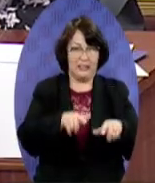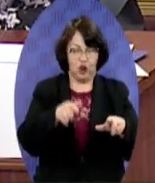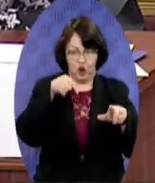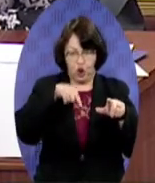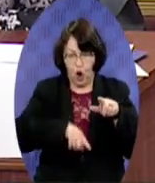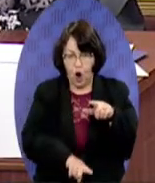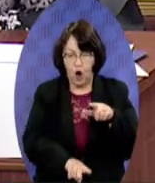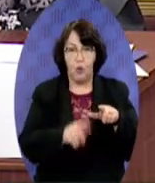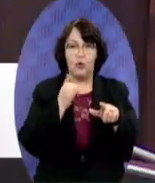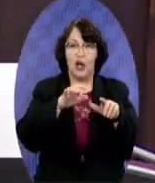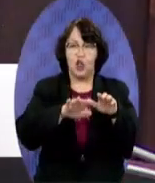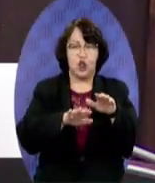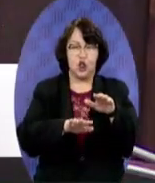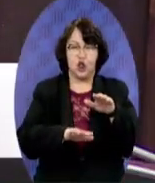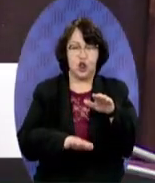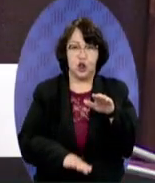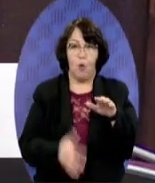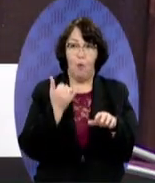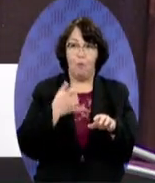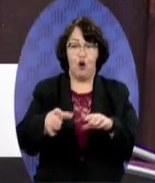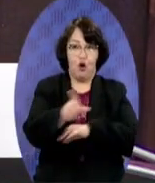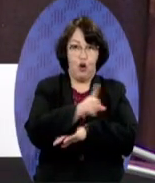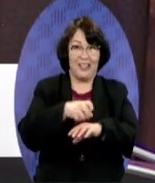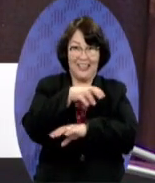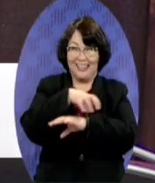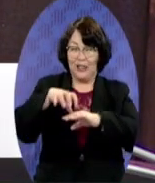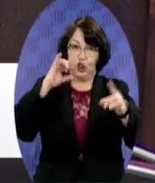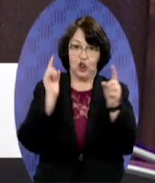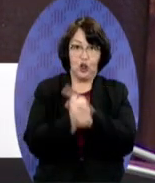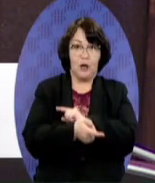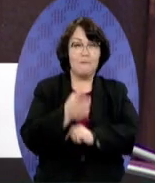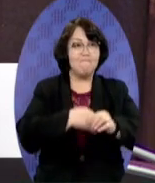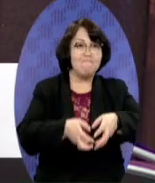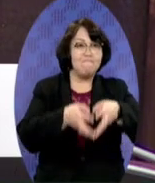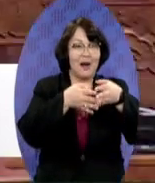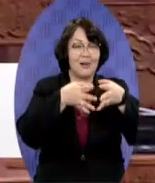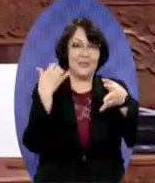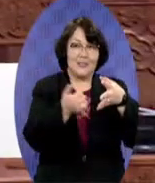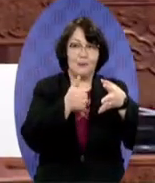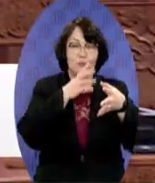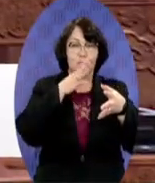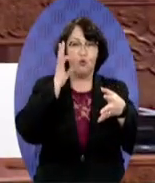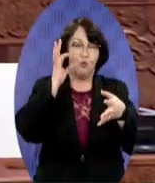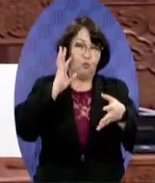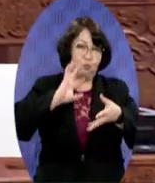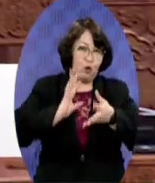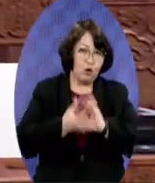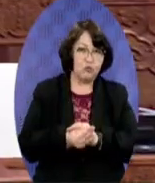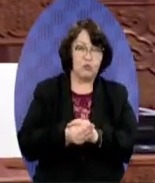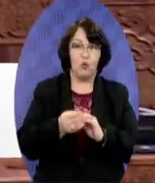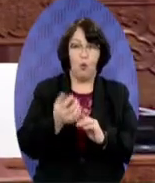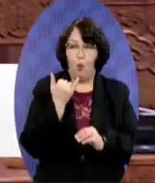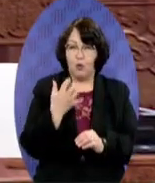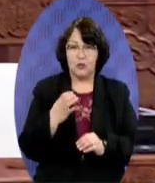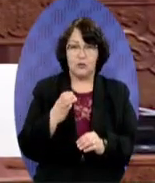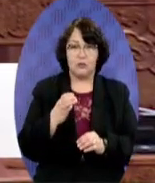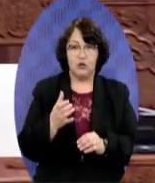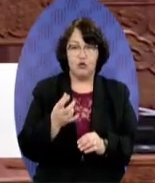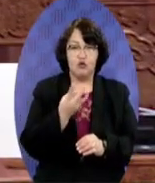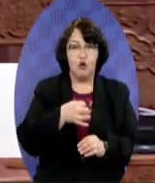Улаанбаатар хотын гэр хорооллыг орон сууцч болно гэж ярьж байгаа ч одоо байгаа усны нөөц нь хүрлцэхгүйгээд анхаарах асуудал байгааг гишүүд хөндөж байсан